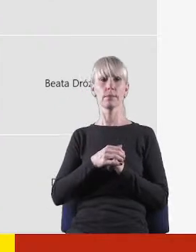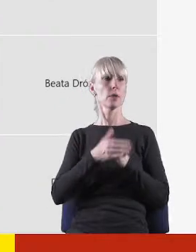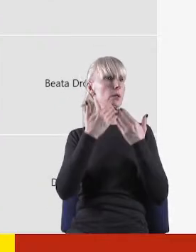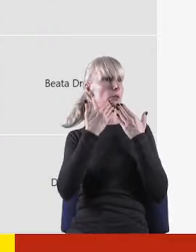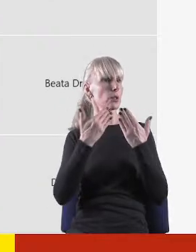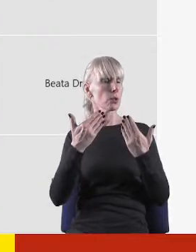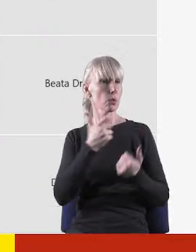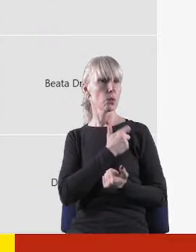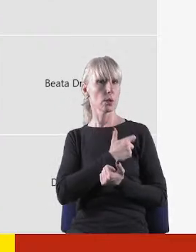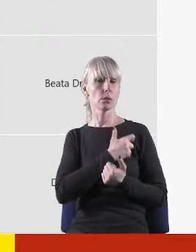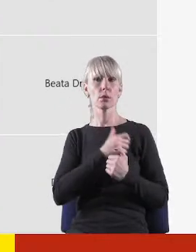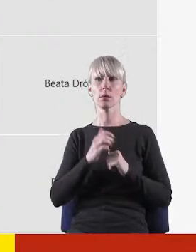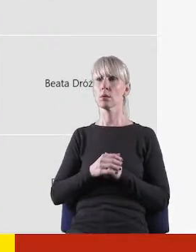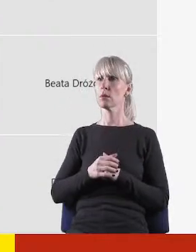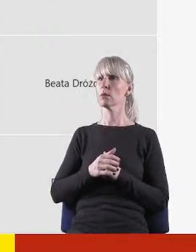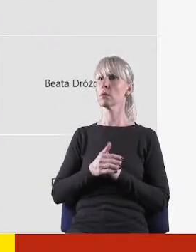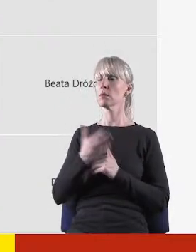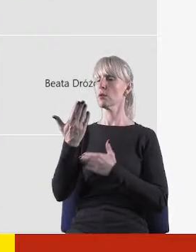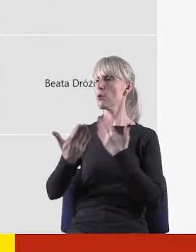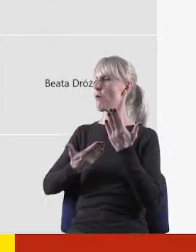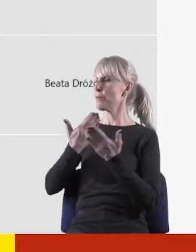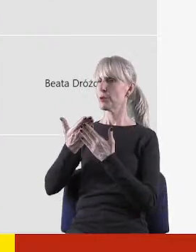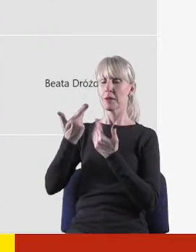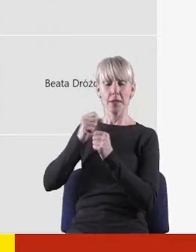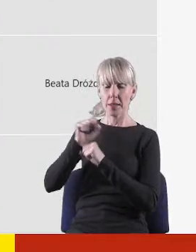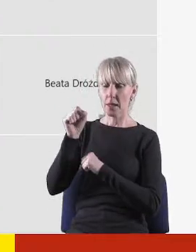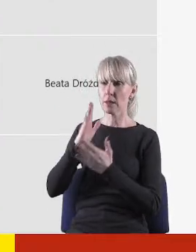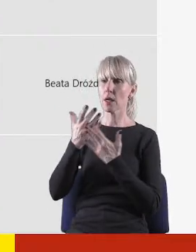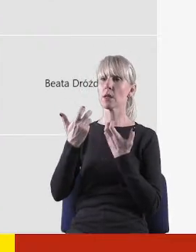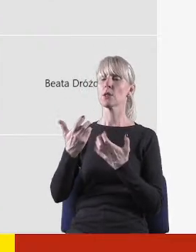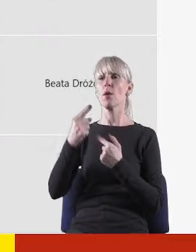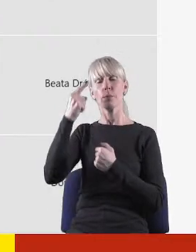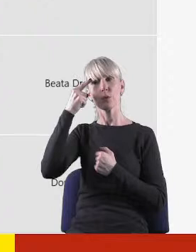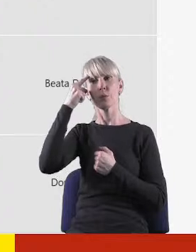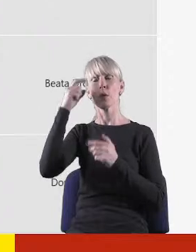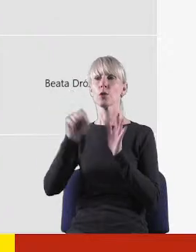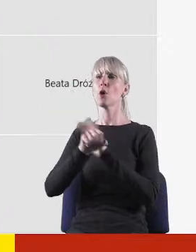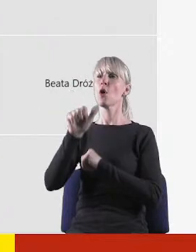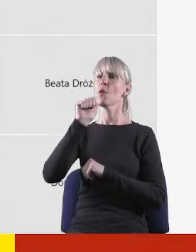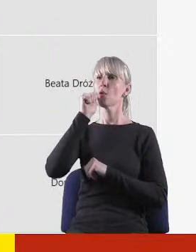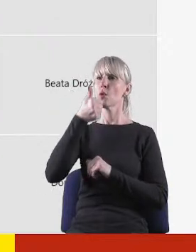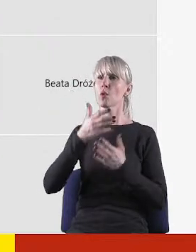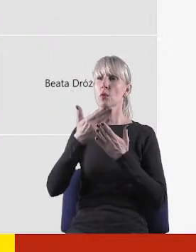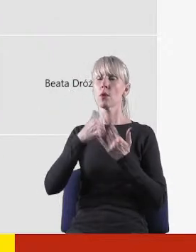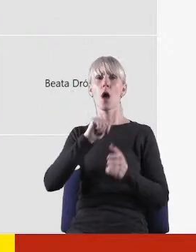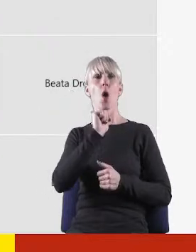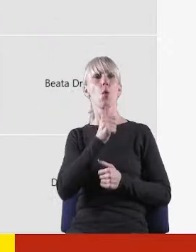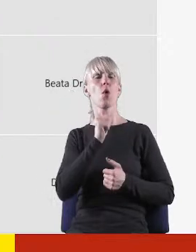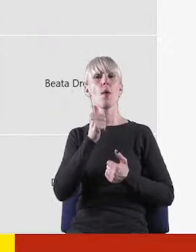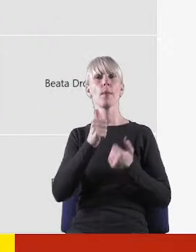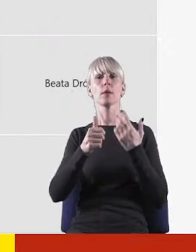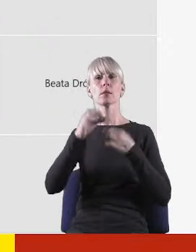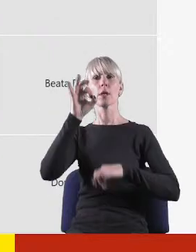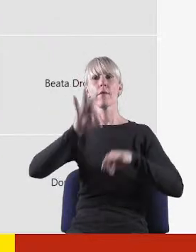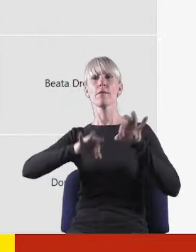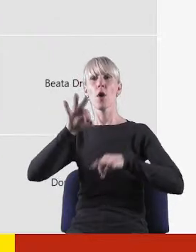jest wniosek. Chciałam tylko przypomnieć, że od jutra trwa Europejskie Forum Gospodarcze.